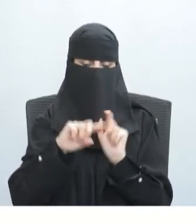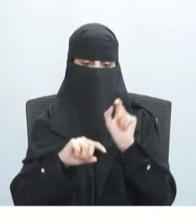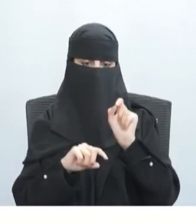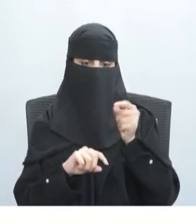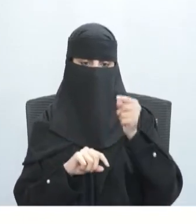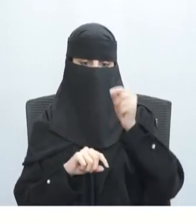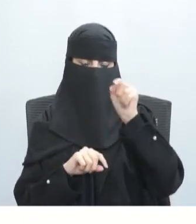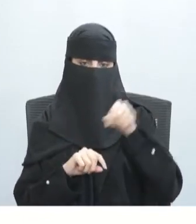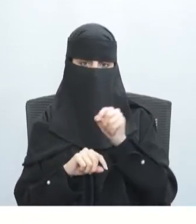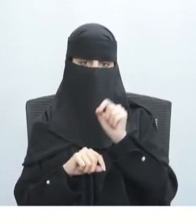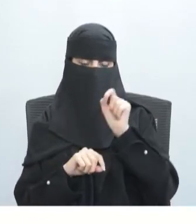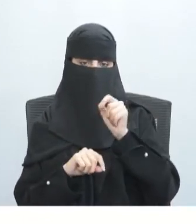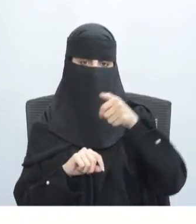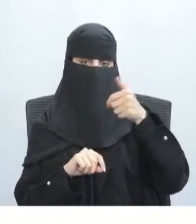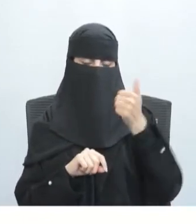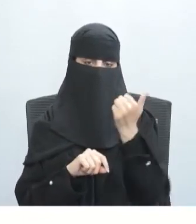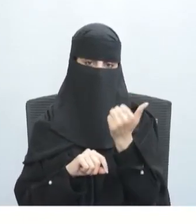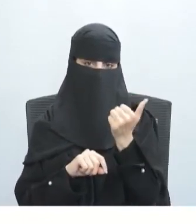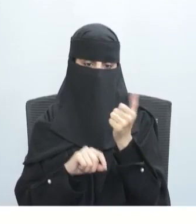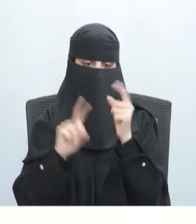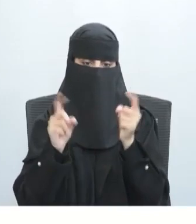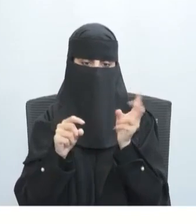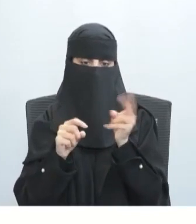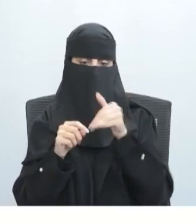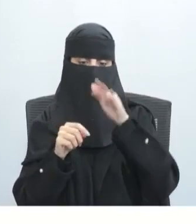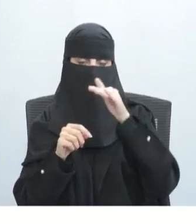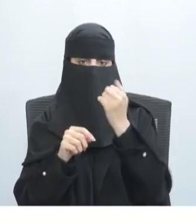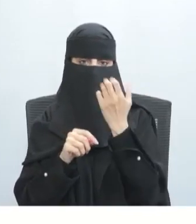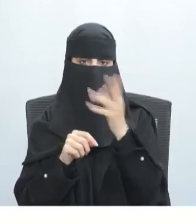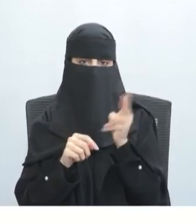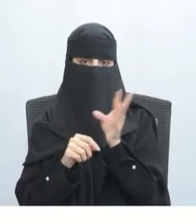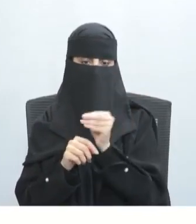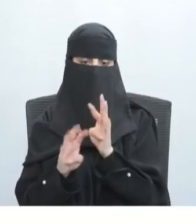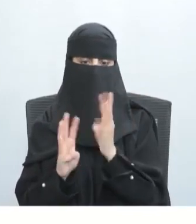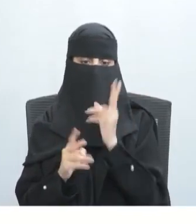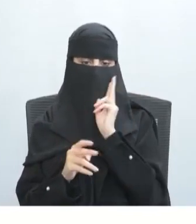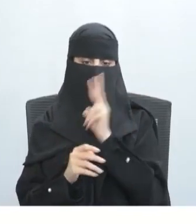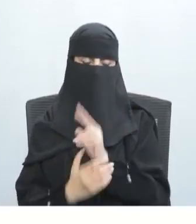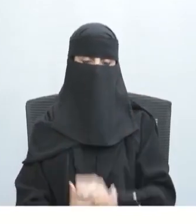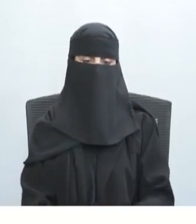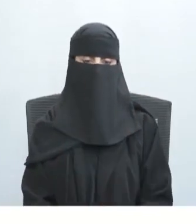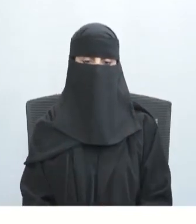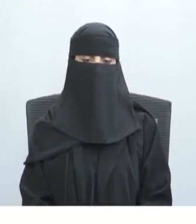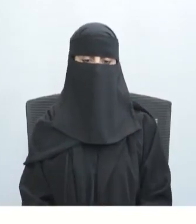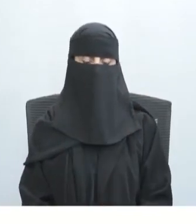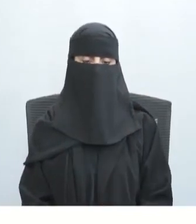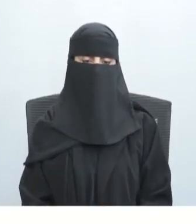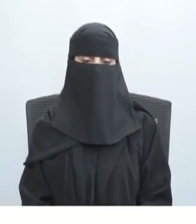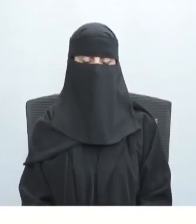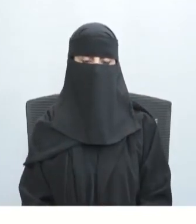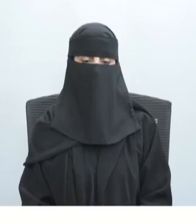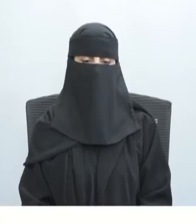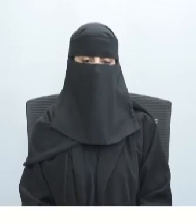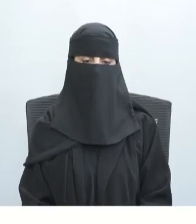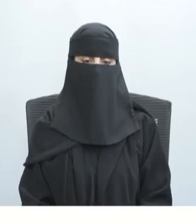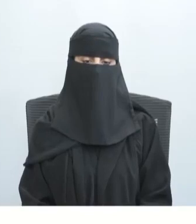1000 في 1 ئ 6% اس 5 بهذا الشكل وبالتالي لو